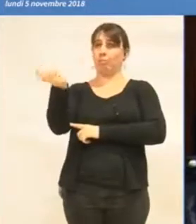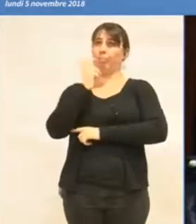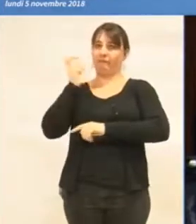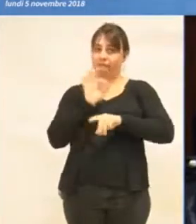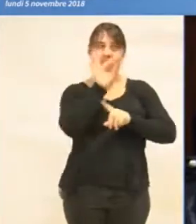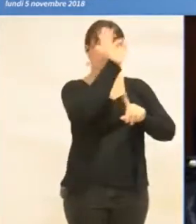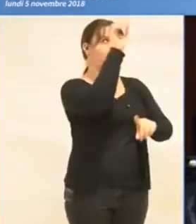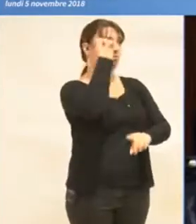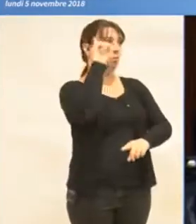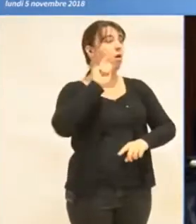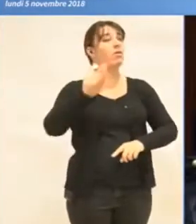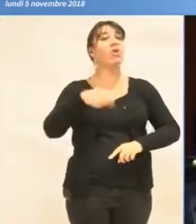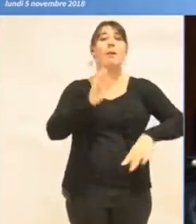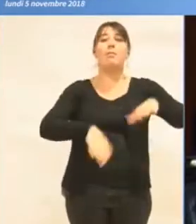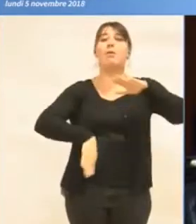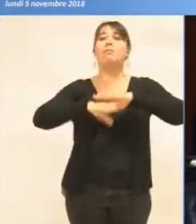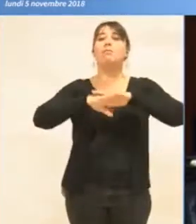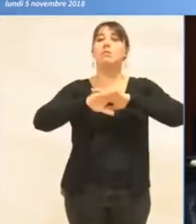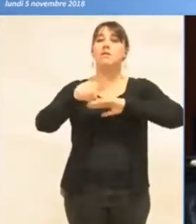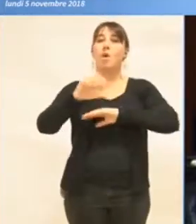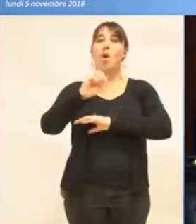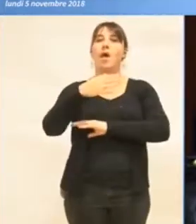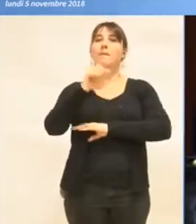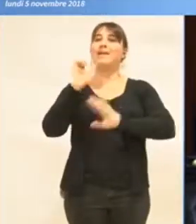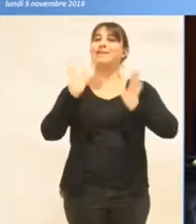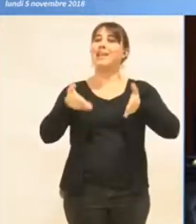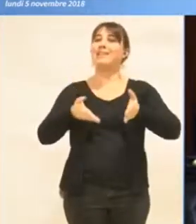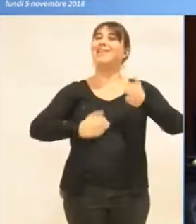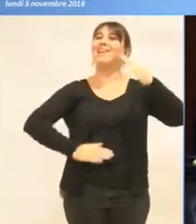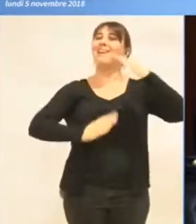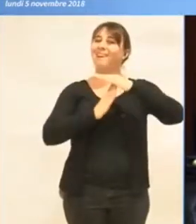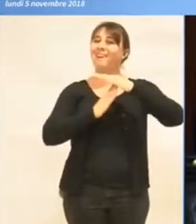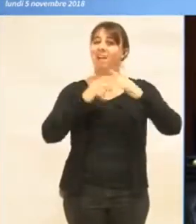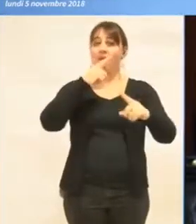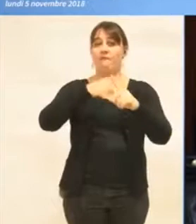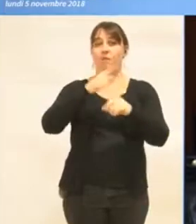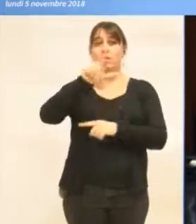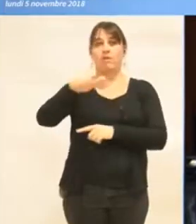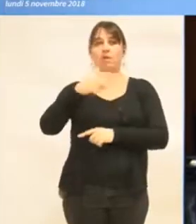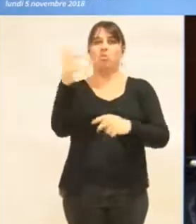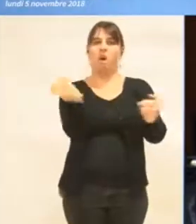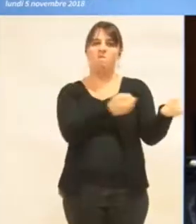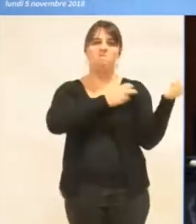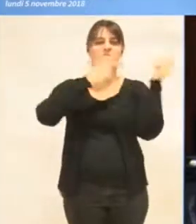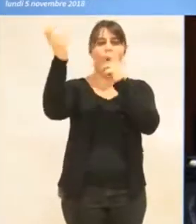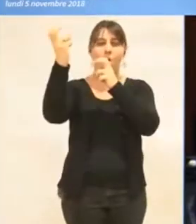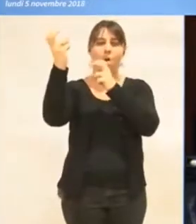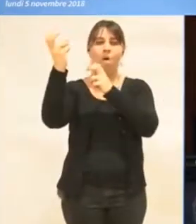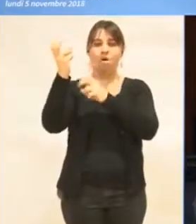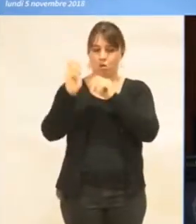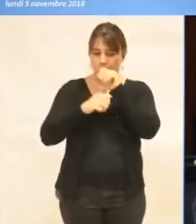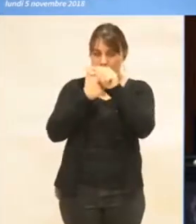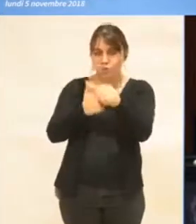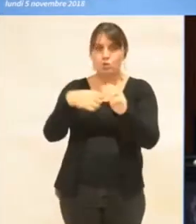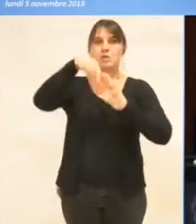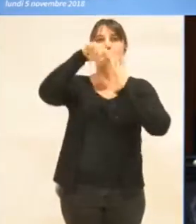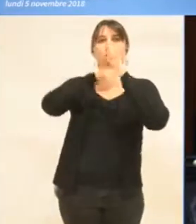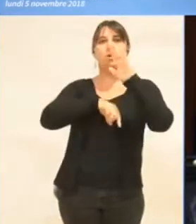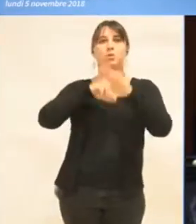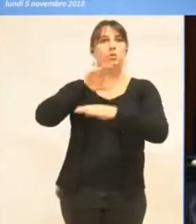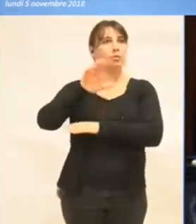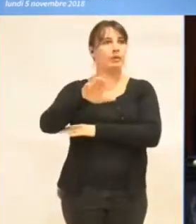car le dépassement du niveau maximal fixé par l'OMS a été multiplié par 2,3 selon les mesures